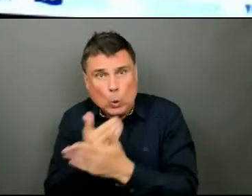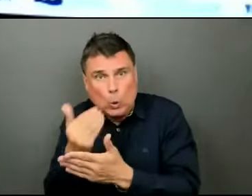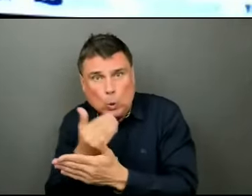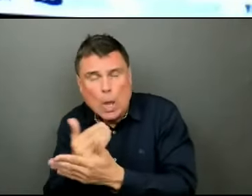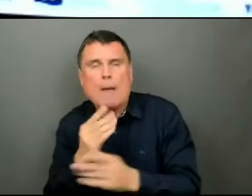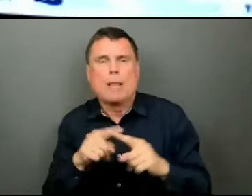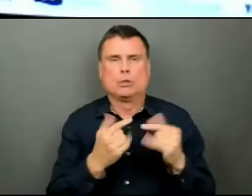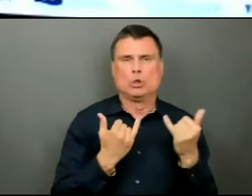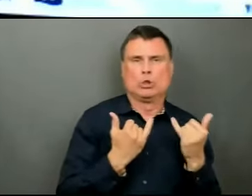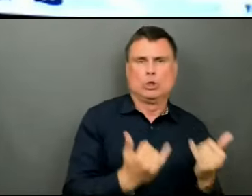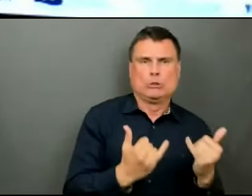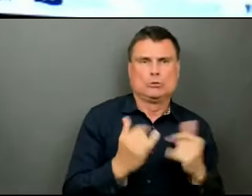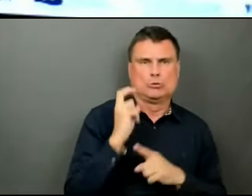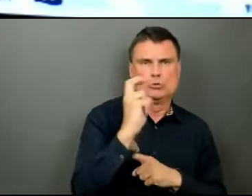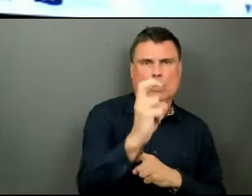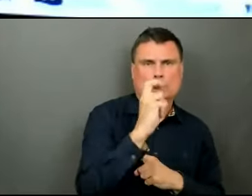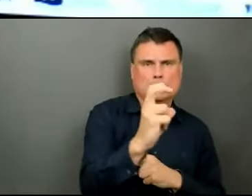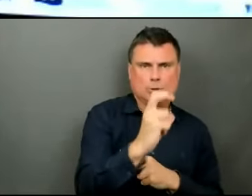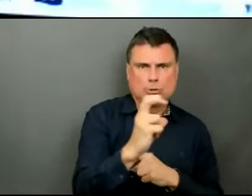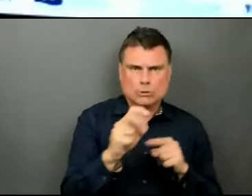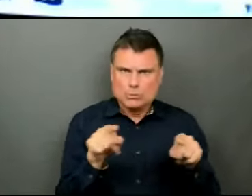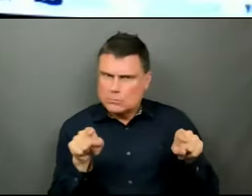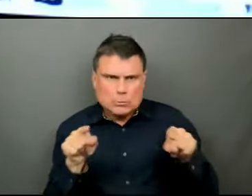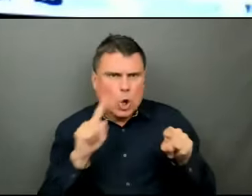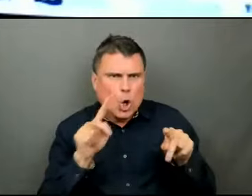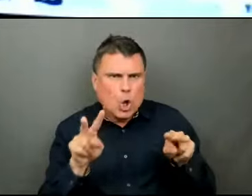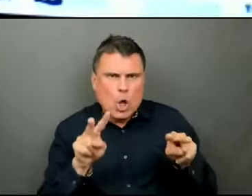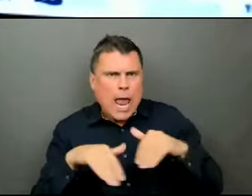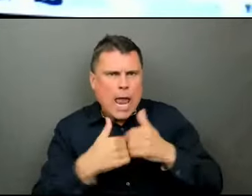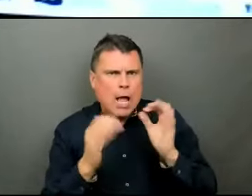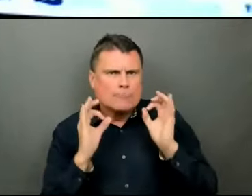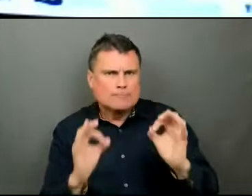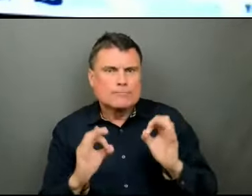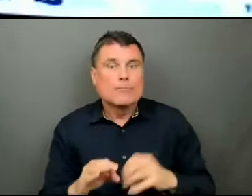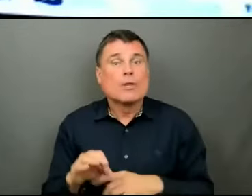transit infrastructure. 36 years ago, the